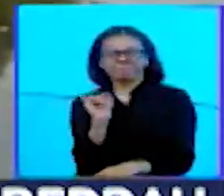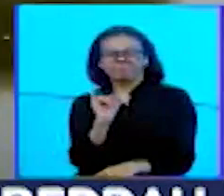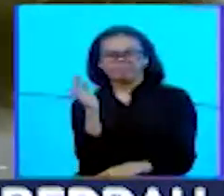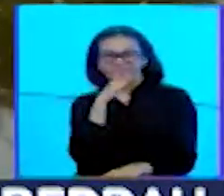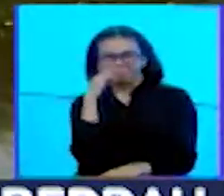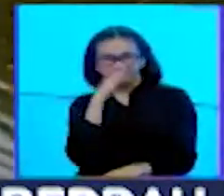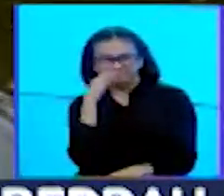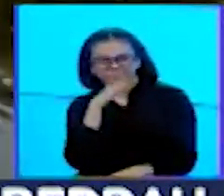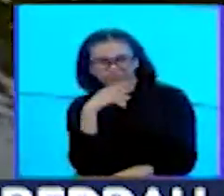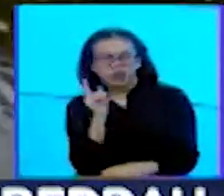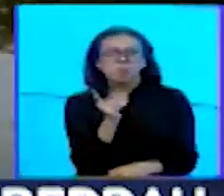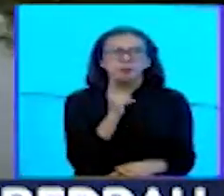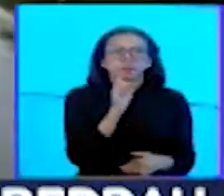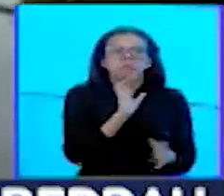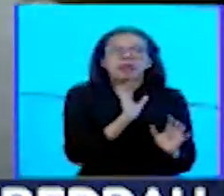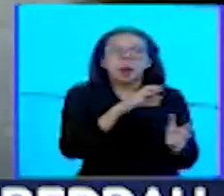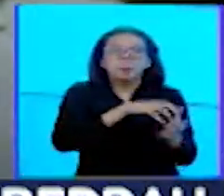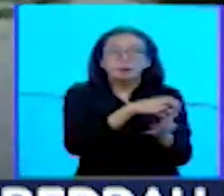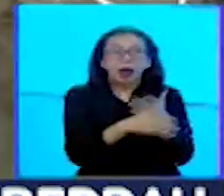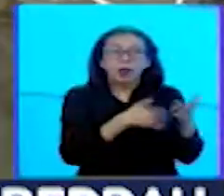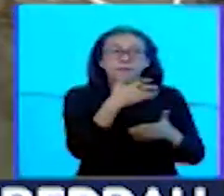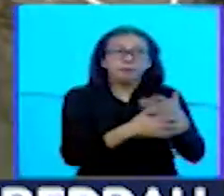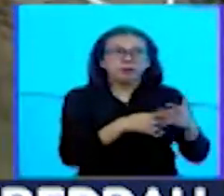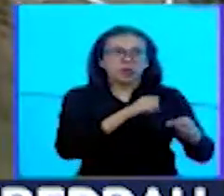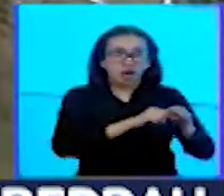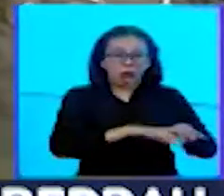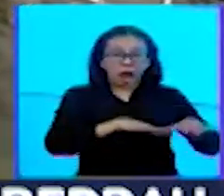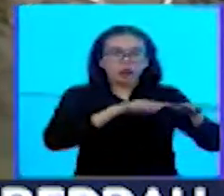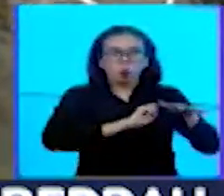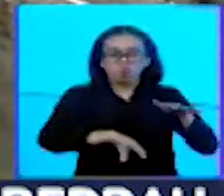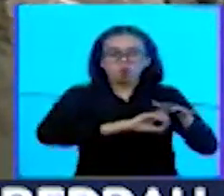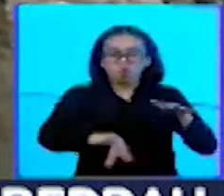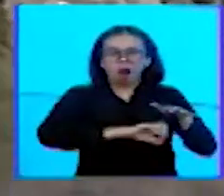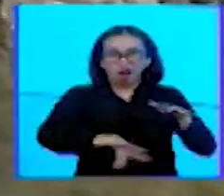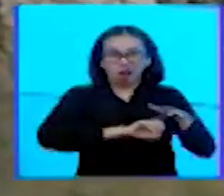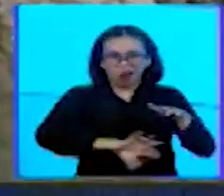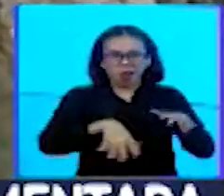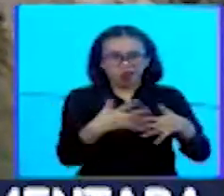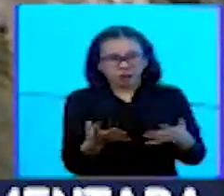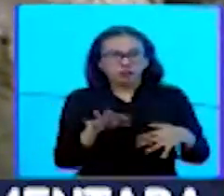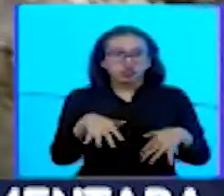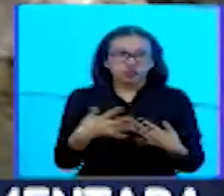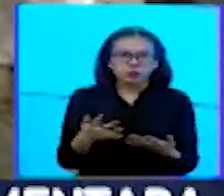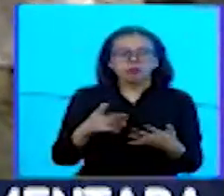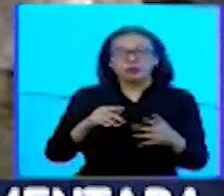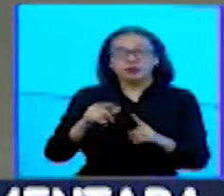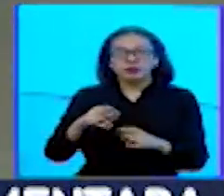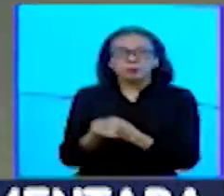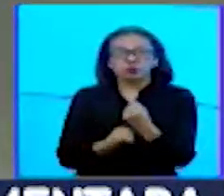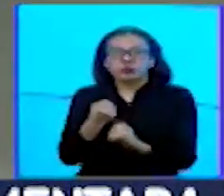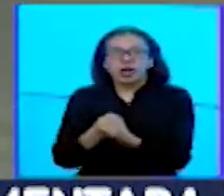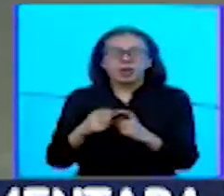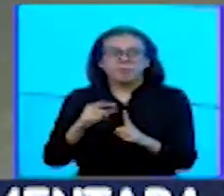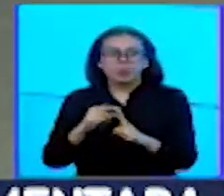Sukoharjo yang membuang langsung limbah ke sungai. PDAM Toya Winning yang mengolah air Bengawan Solo menjadi air bersih untuk warga